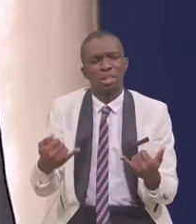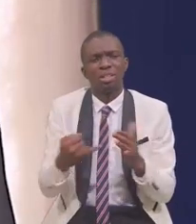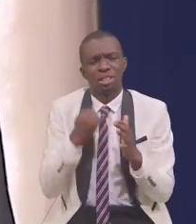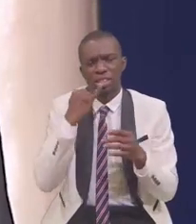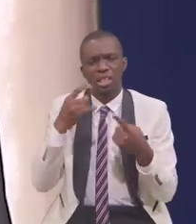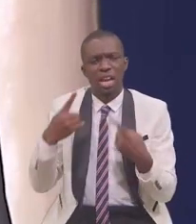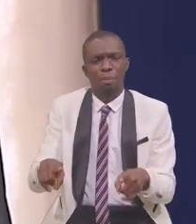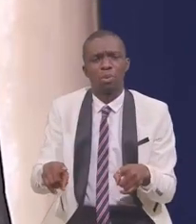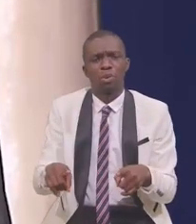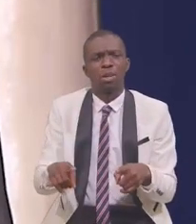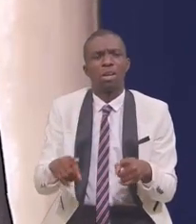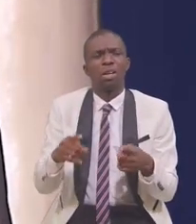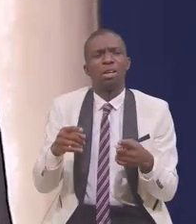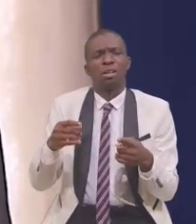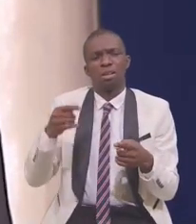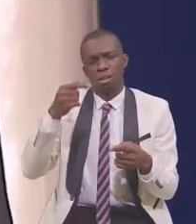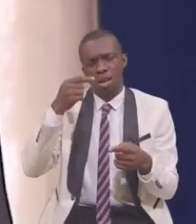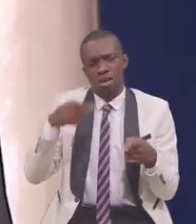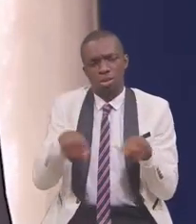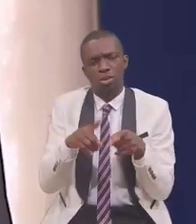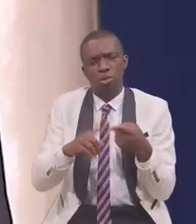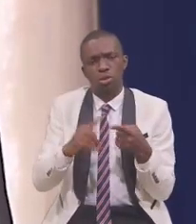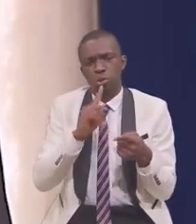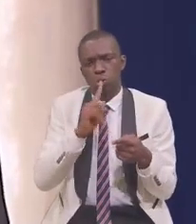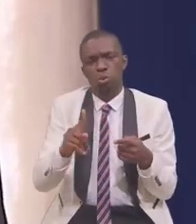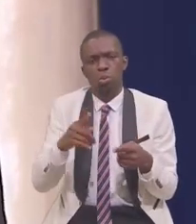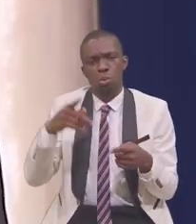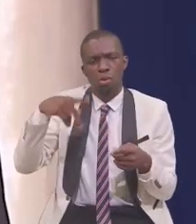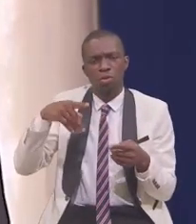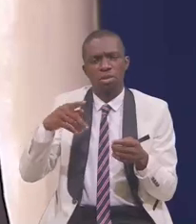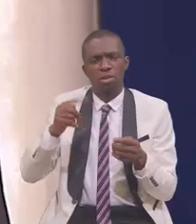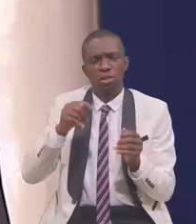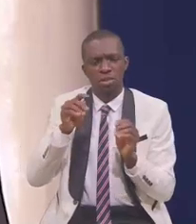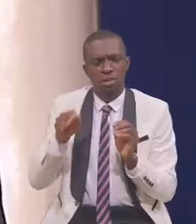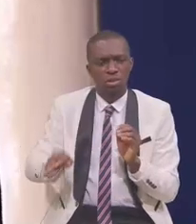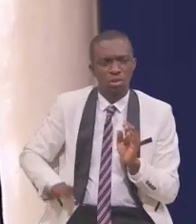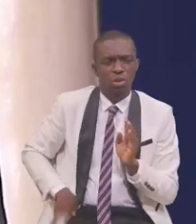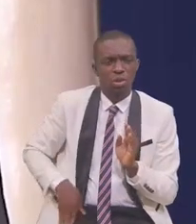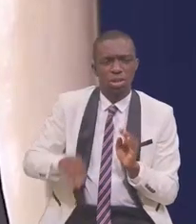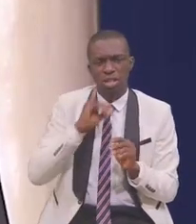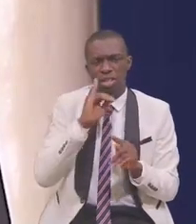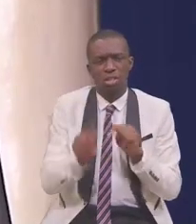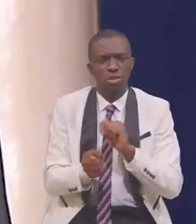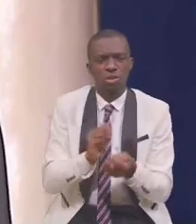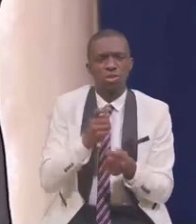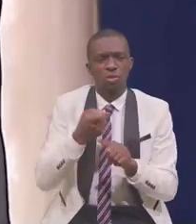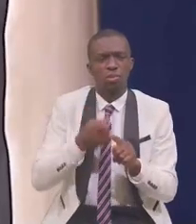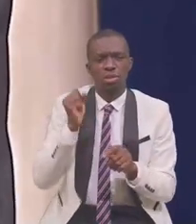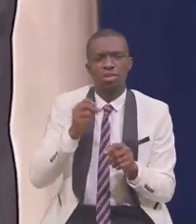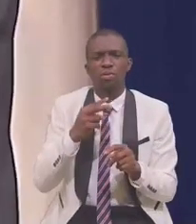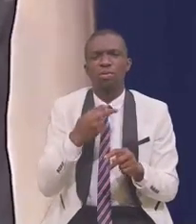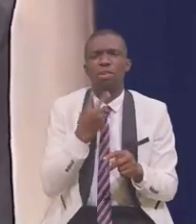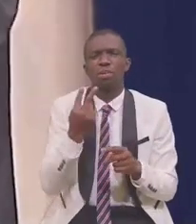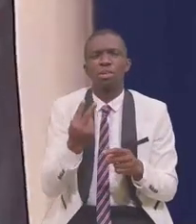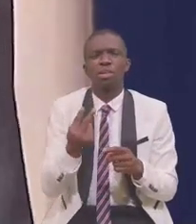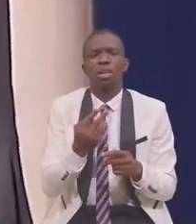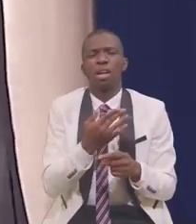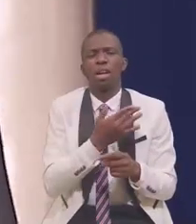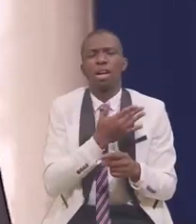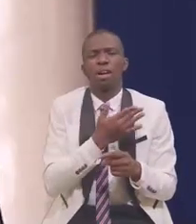vrai. Le chien est retourné à ce qu'il avait vomi et la truie lavée s'est vautrée